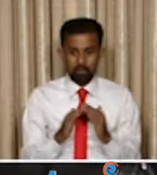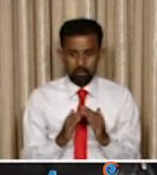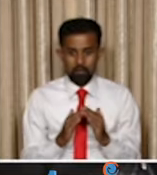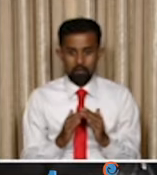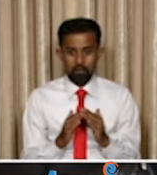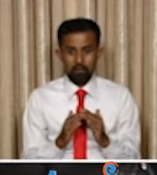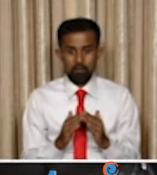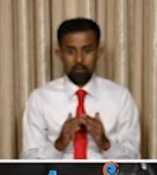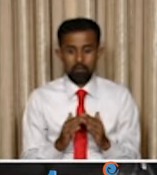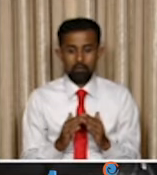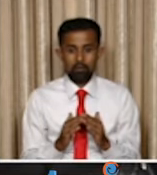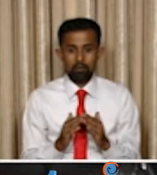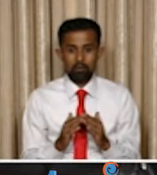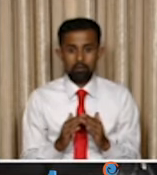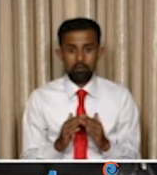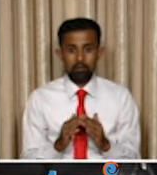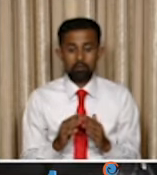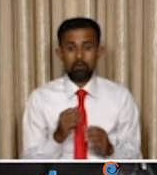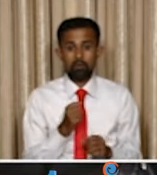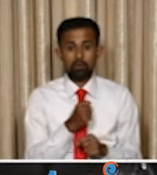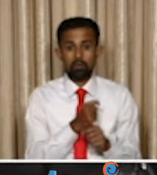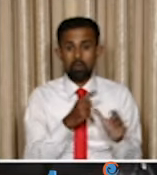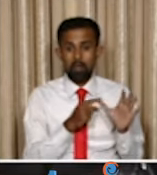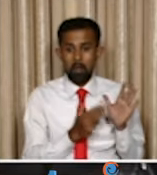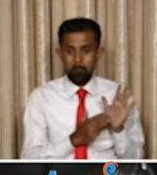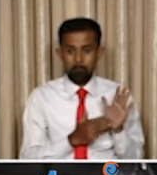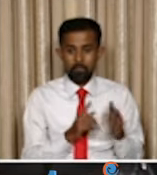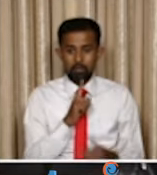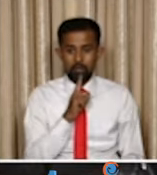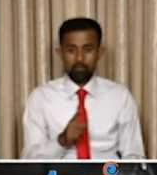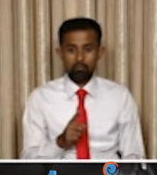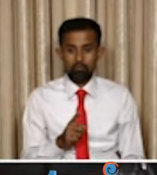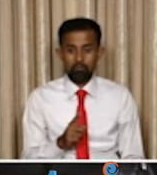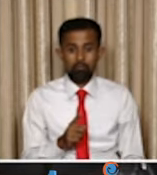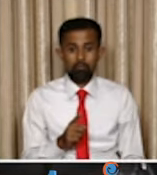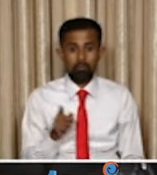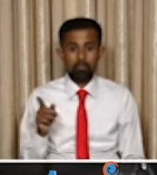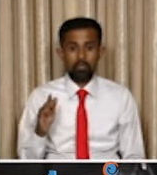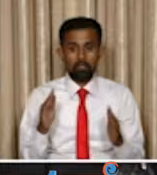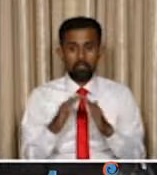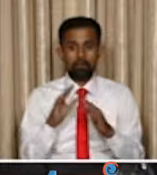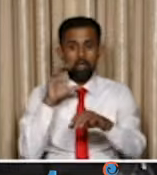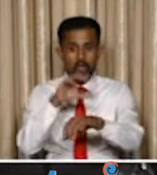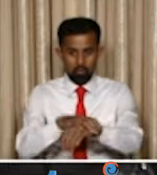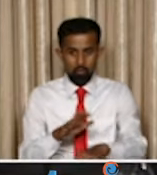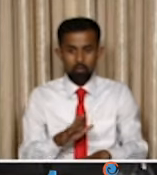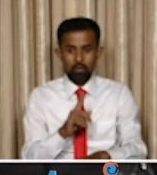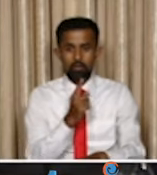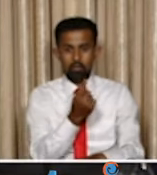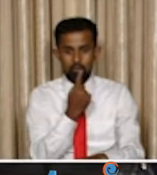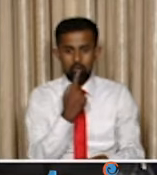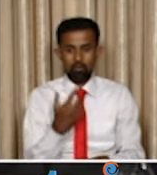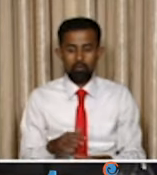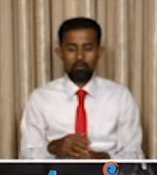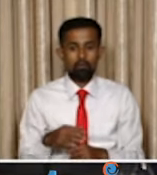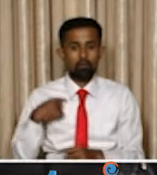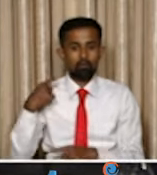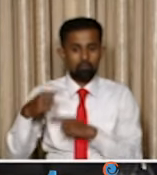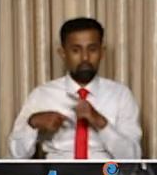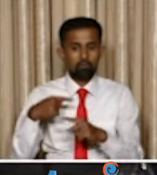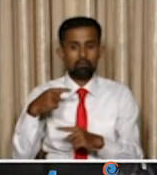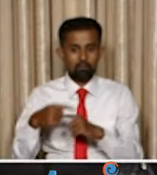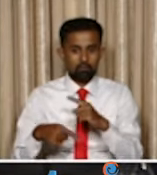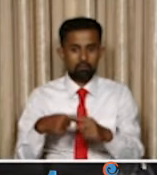அழைப்பு விடுத்திருக்கின்றார். இந்த நாட்டிலே ஸ்ரீலங்கா ராணுவம் மேற்கொண்ட இனப்படுகொலைக்கு ஒரு சர்வதேச விசாரணையை தொடர்ந்து தொடர்ச்சியாக வலியுறுத்தி வருகின்ற அதே நேரத்திலே